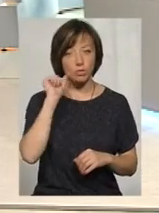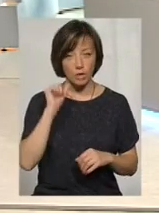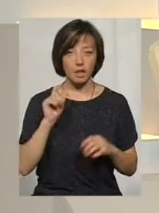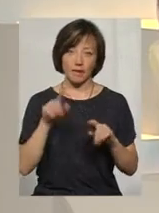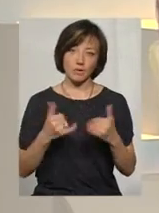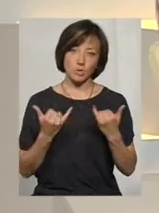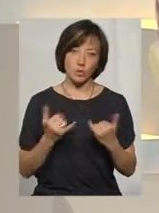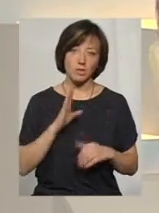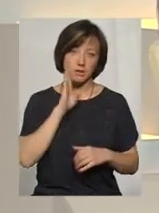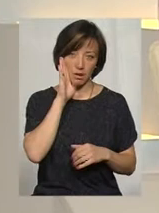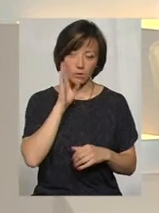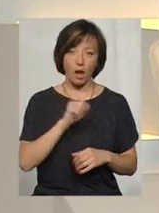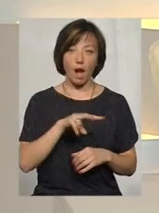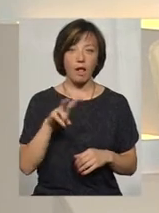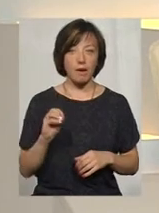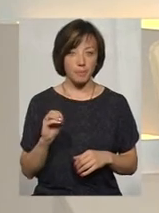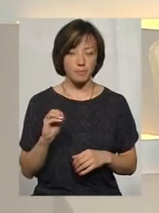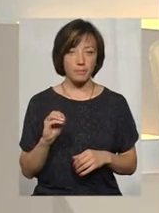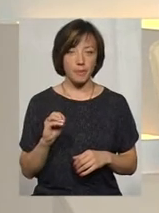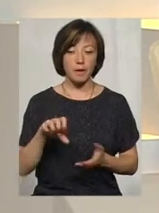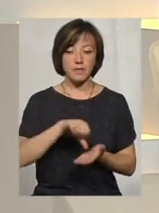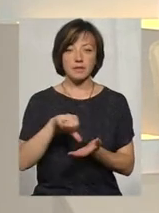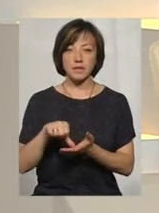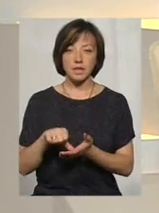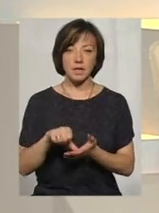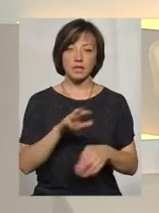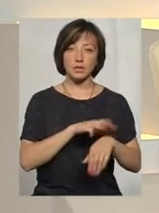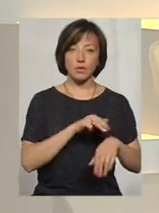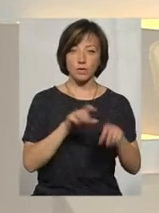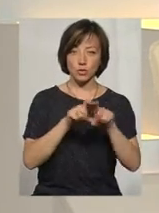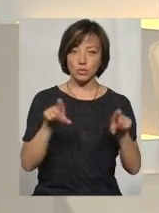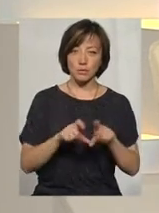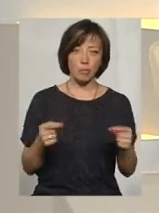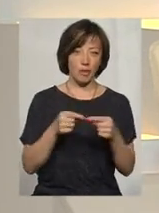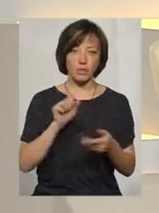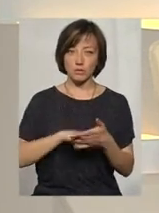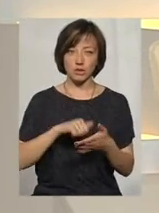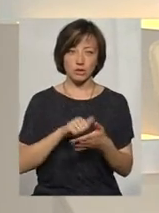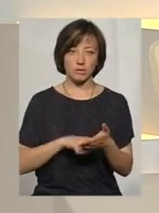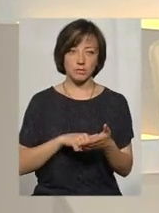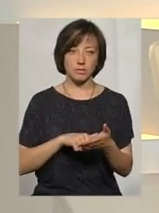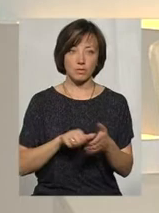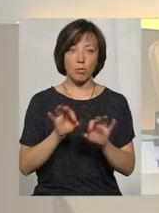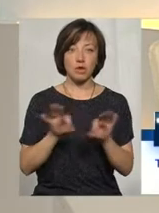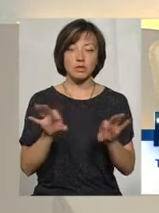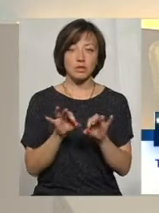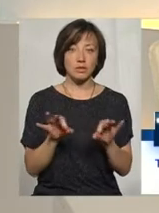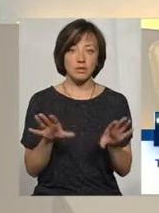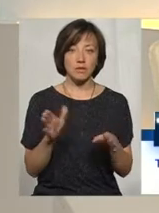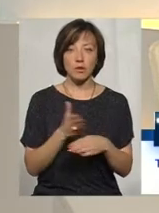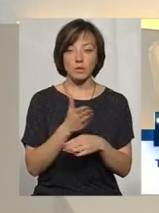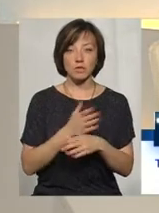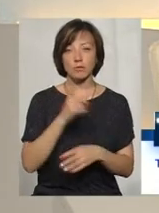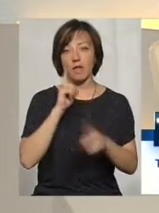навіть сьогодні зранку. Проте представники силових структур з певних причин пояснили